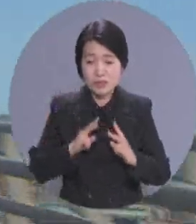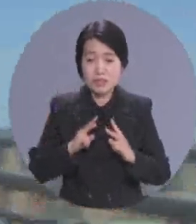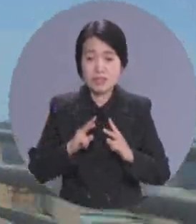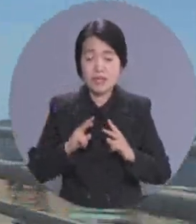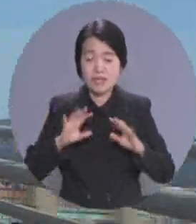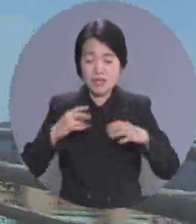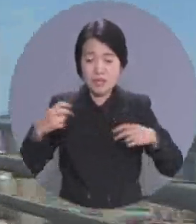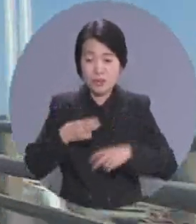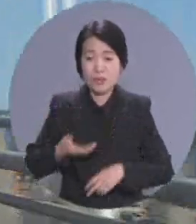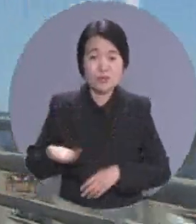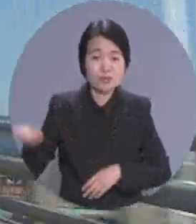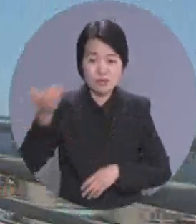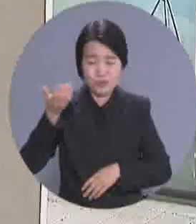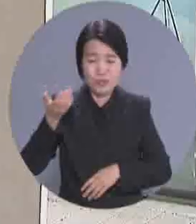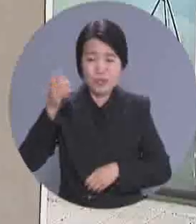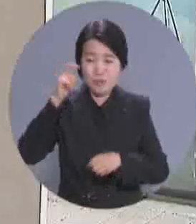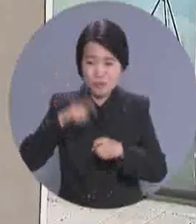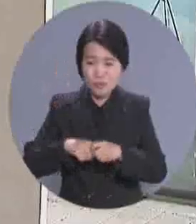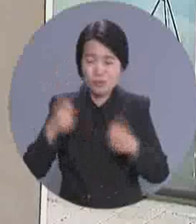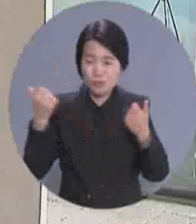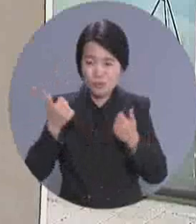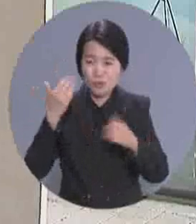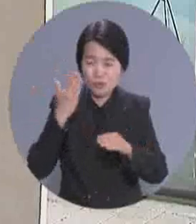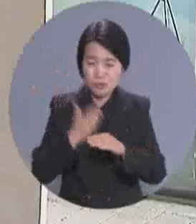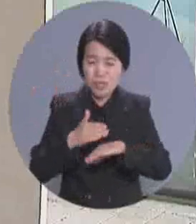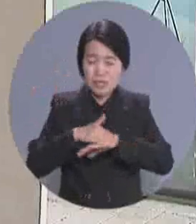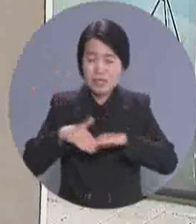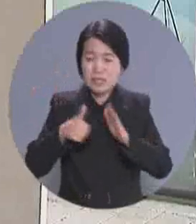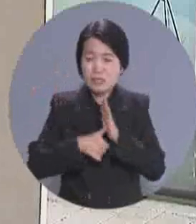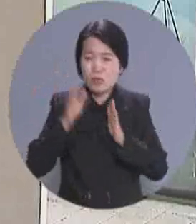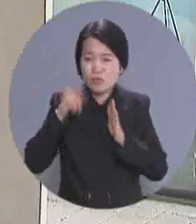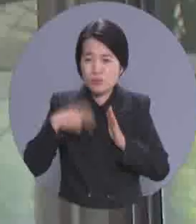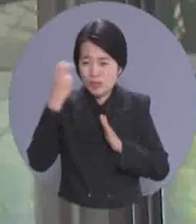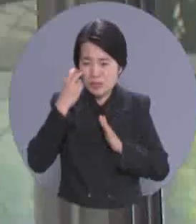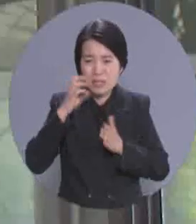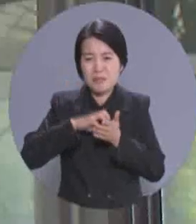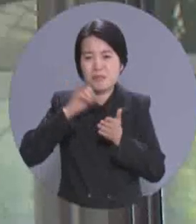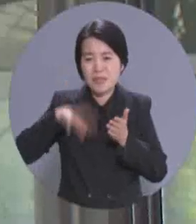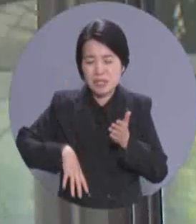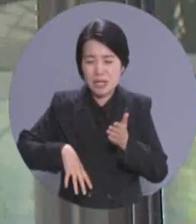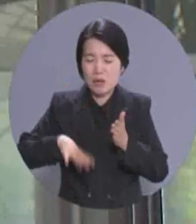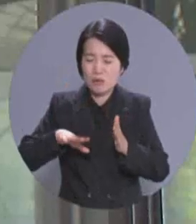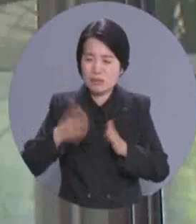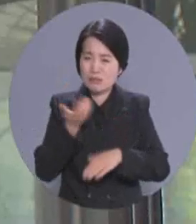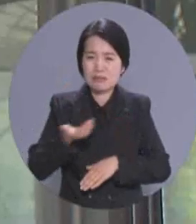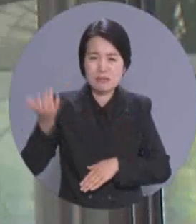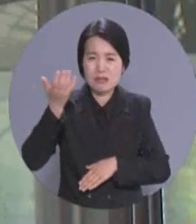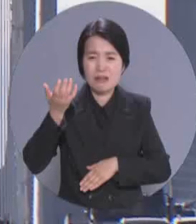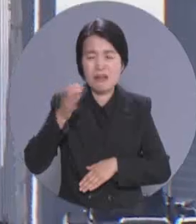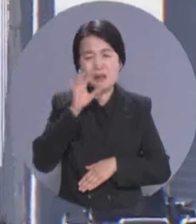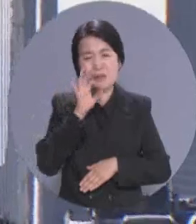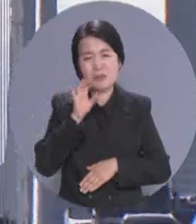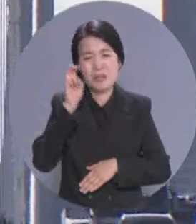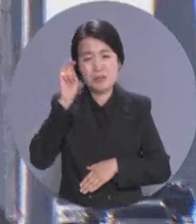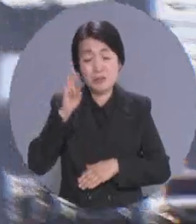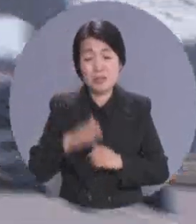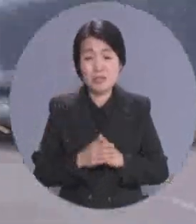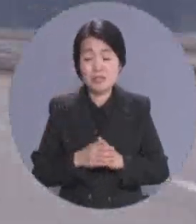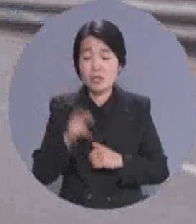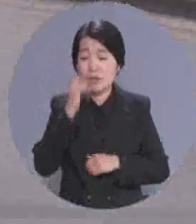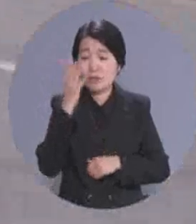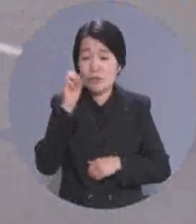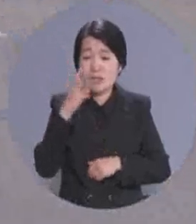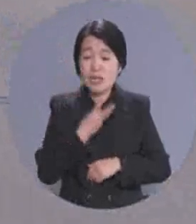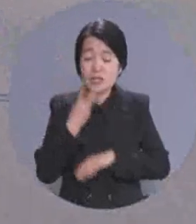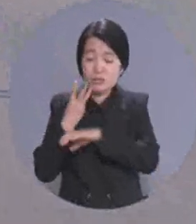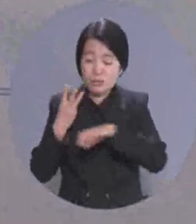국도 승격이 논의됐지만 기재부 검토 과정에서 제외돼 이번에도 결과는 장담할 수 없습니다. 지자체들은 우선